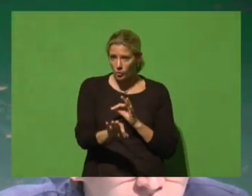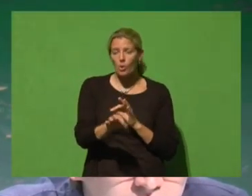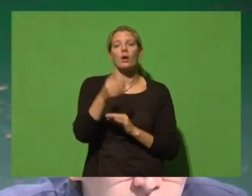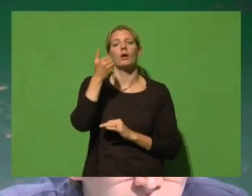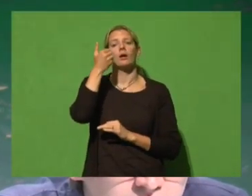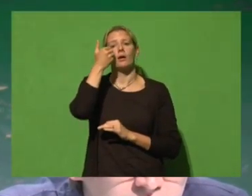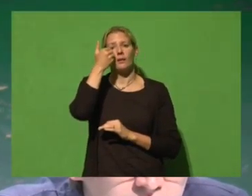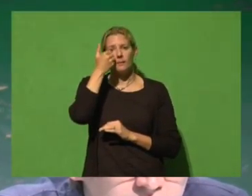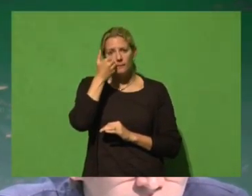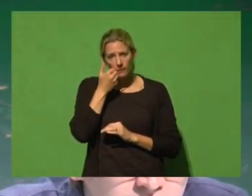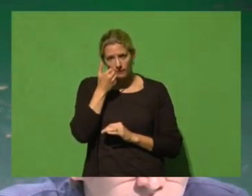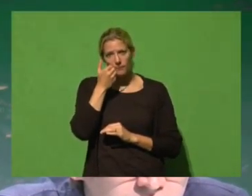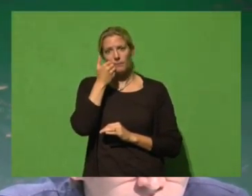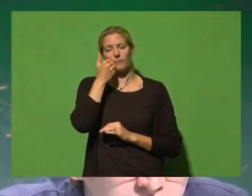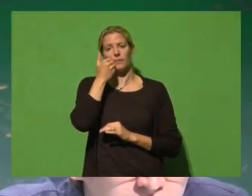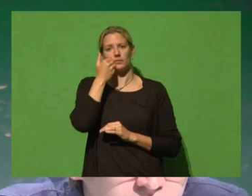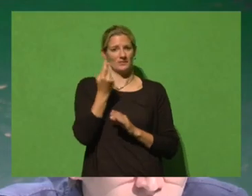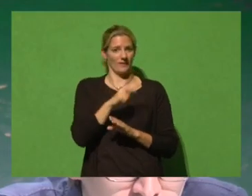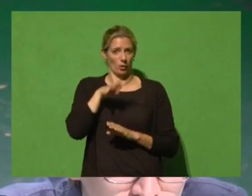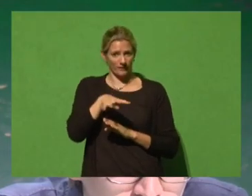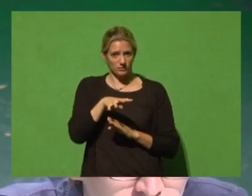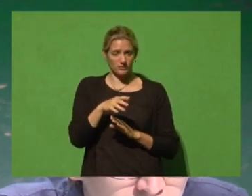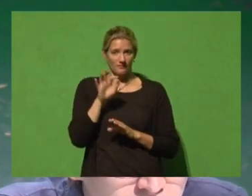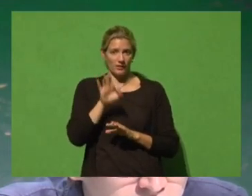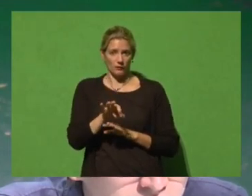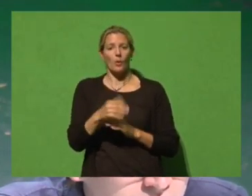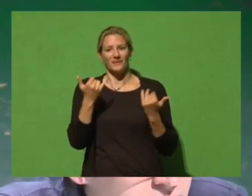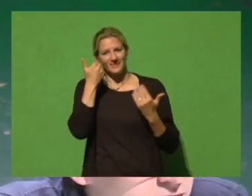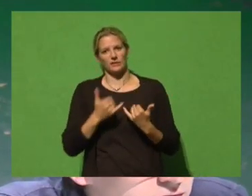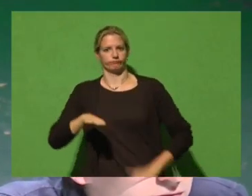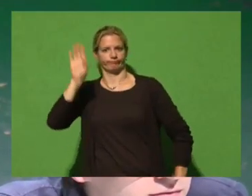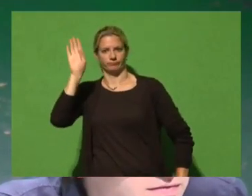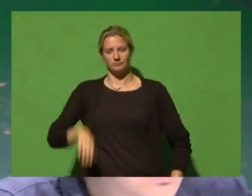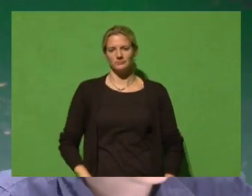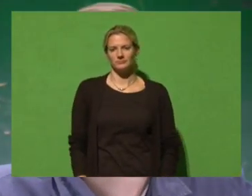dass der Landesvorstand für das Haushaltsjahr 2014 entlastet wird. Und jetzt.